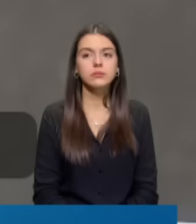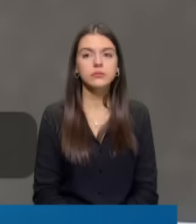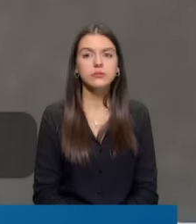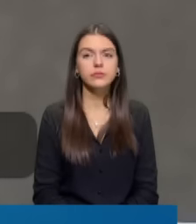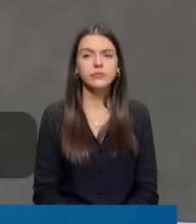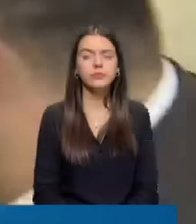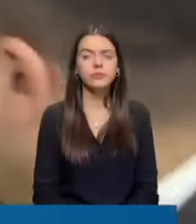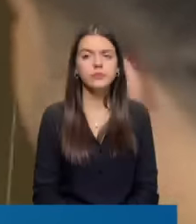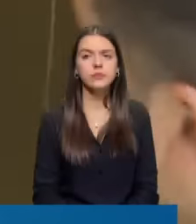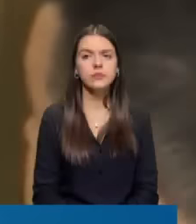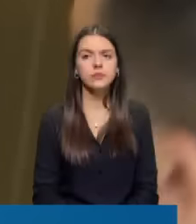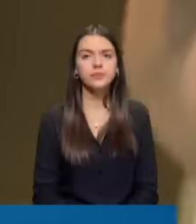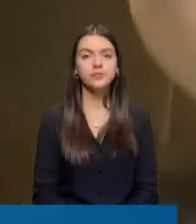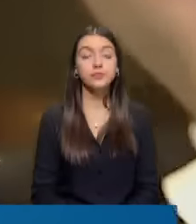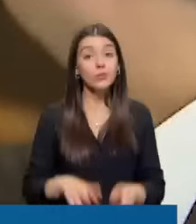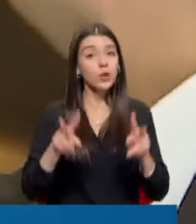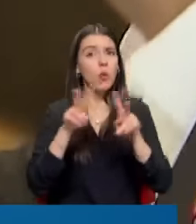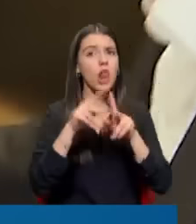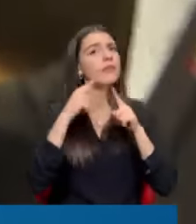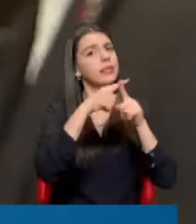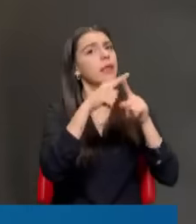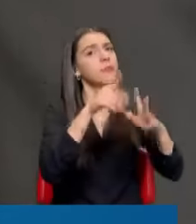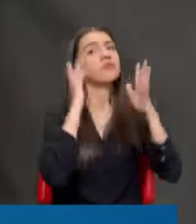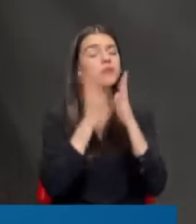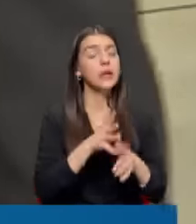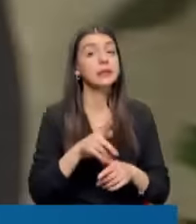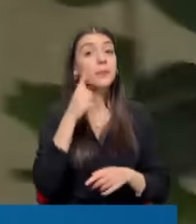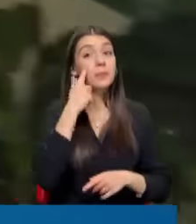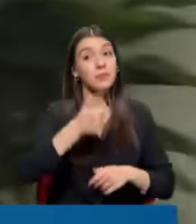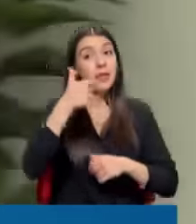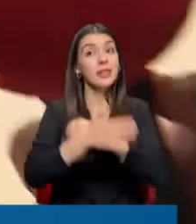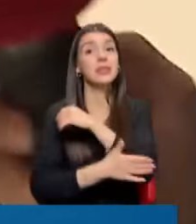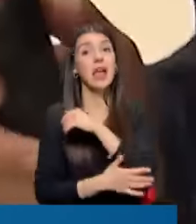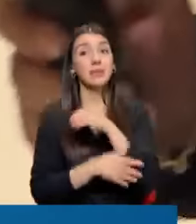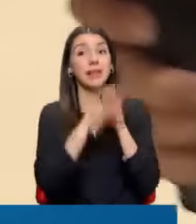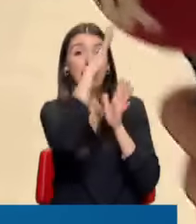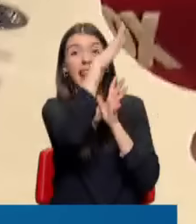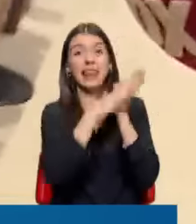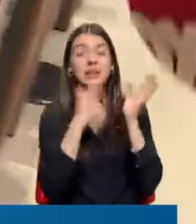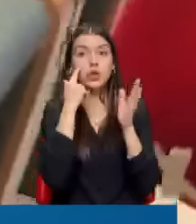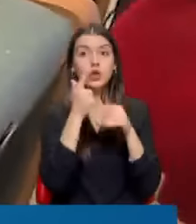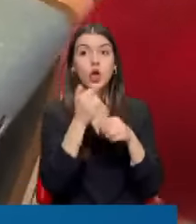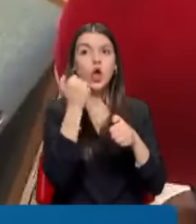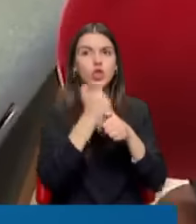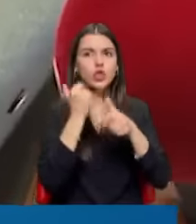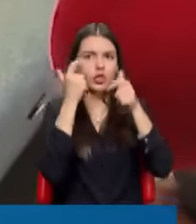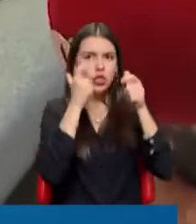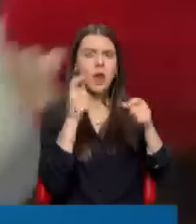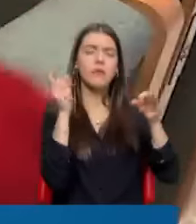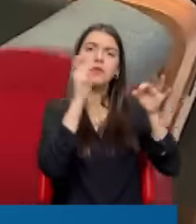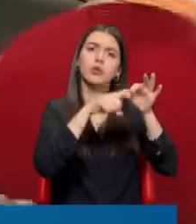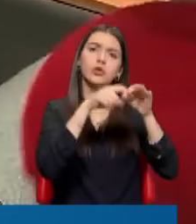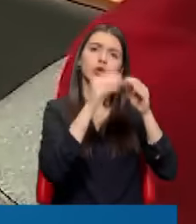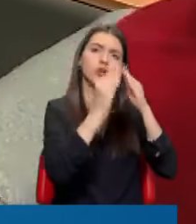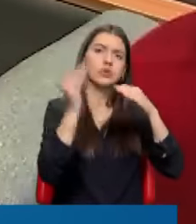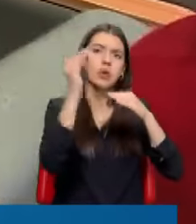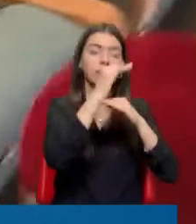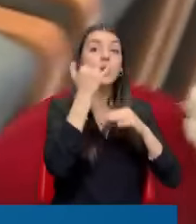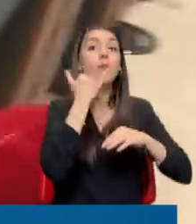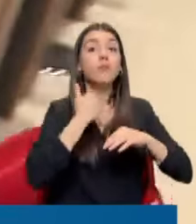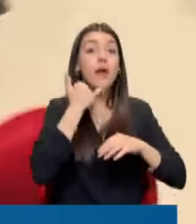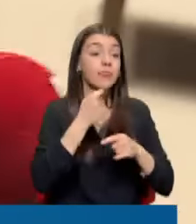Vicdanınız sızlamıyor mu? Muhalefet tepkili. Bakan yardımcısının listesinde yer alan isimlerin görevde yükselmesi, mülakatta torpil